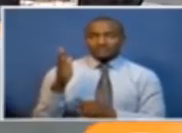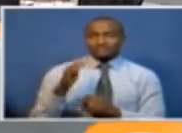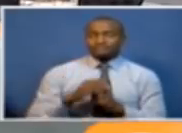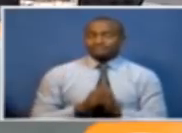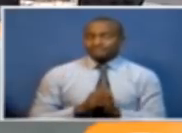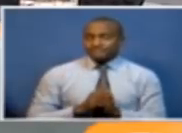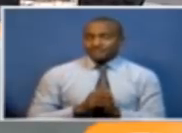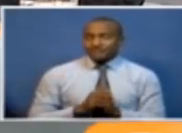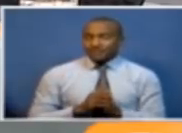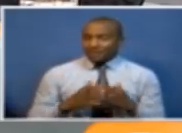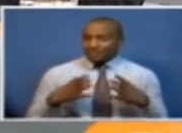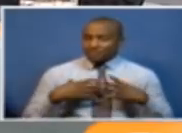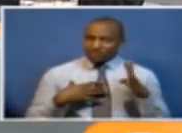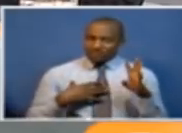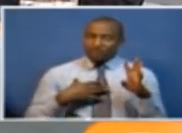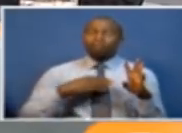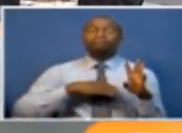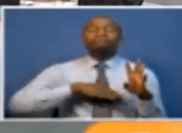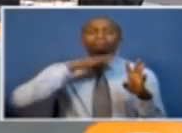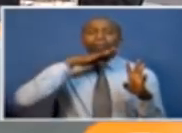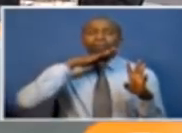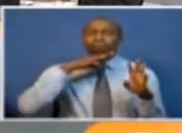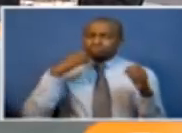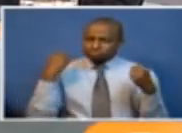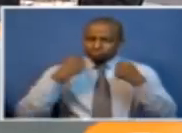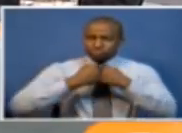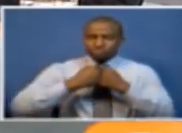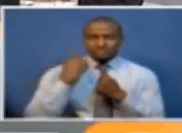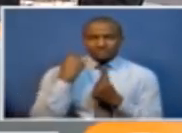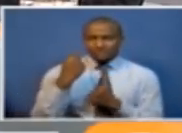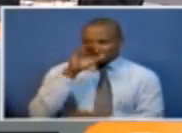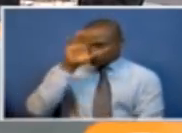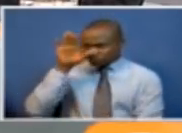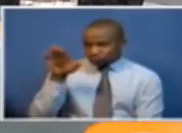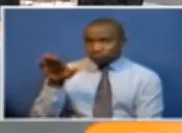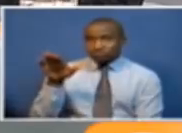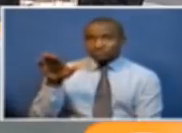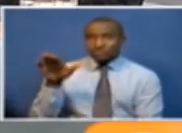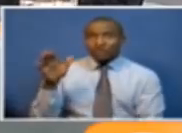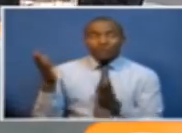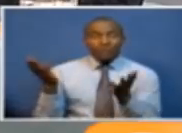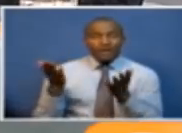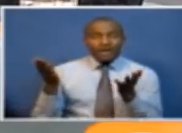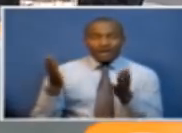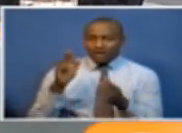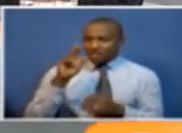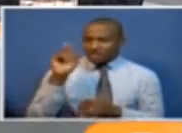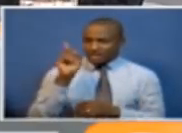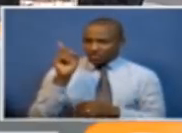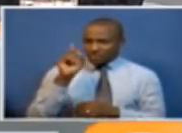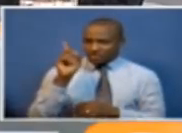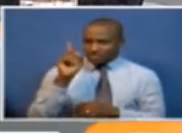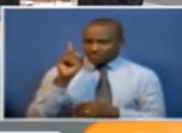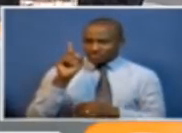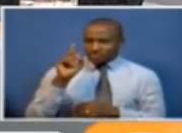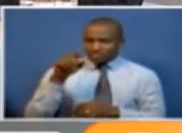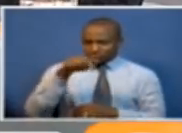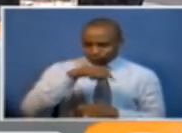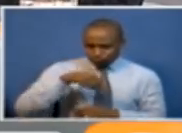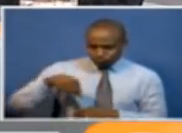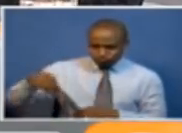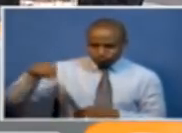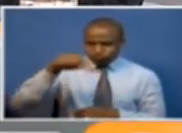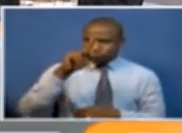Familia za watu wanne walioangamia kwenye ajali ya barabarani iliyotokea jana jioni kwenye mzunguko wa barabara ya Koja jijini Nairobi zinalilia haki.